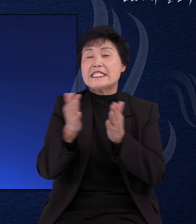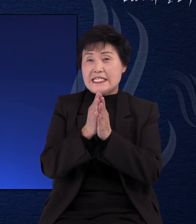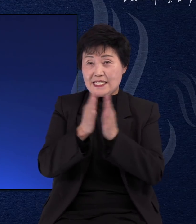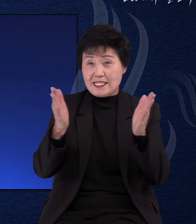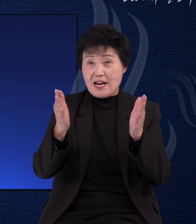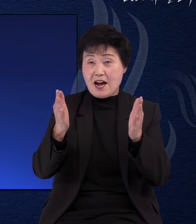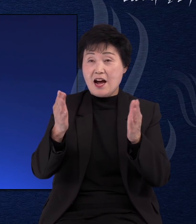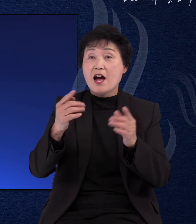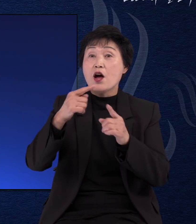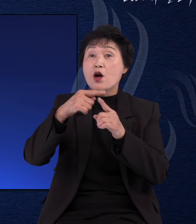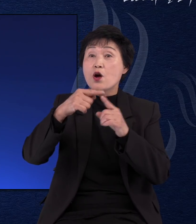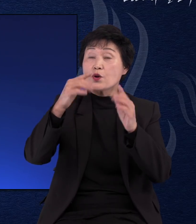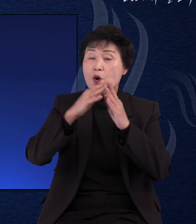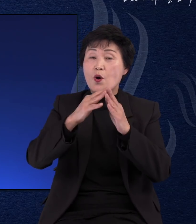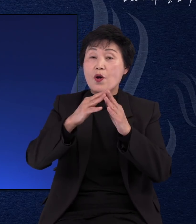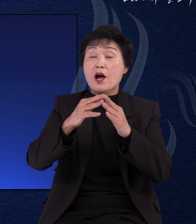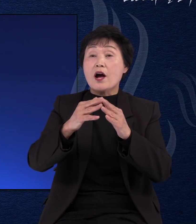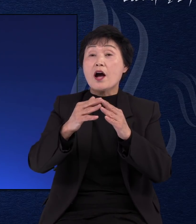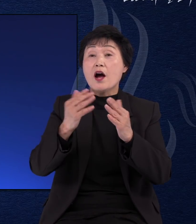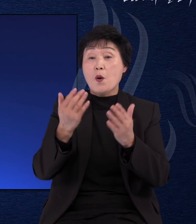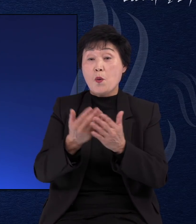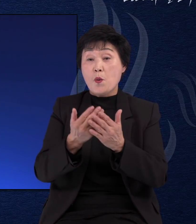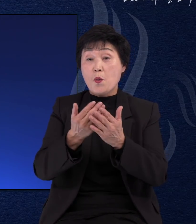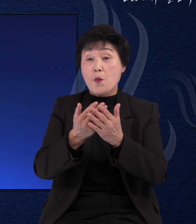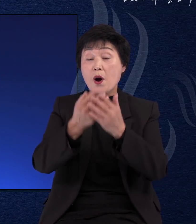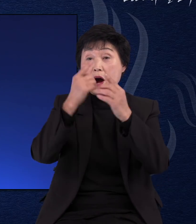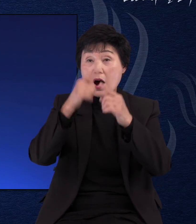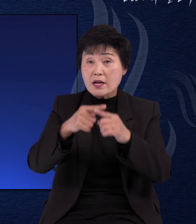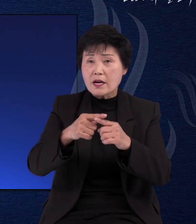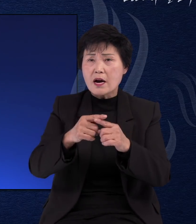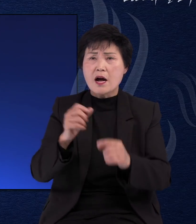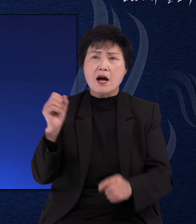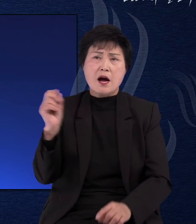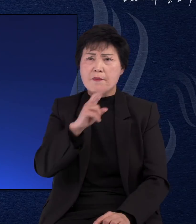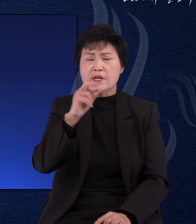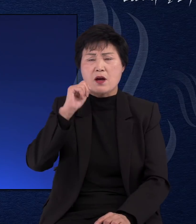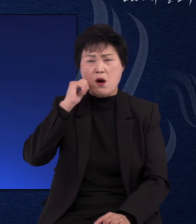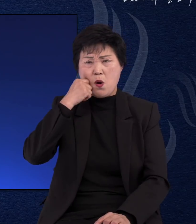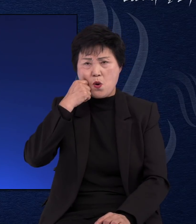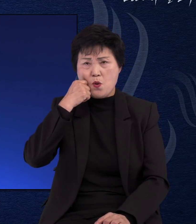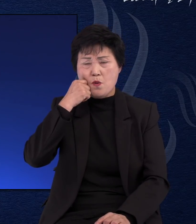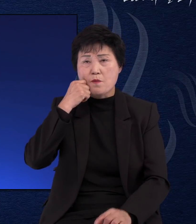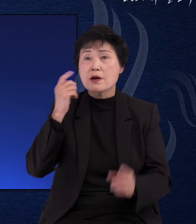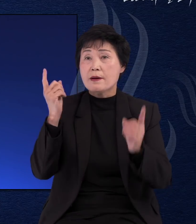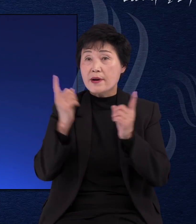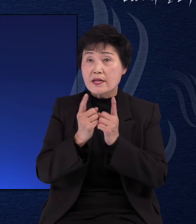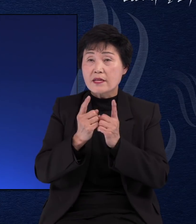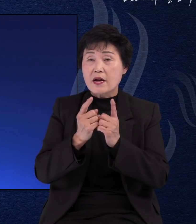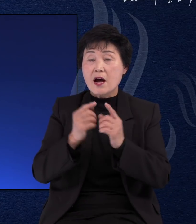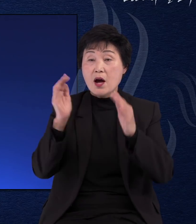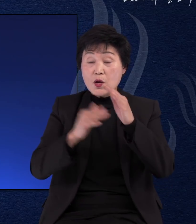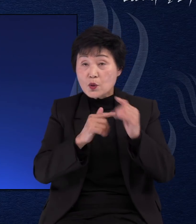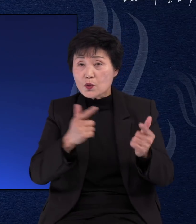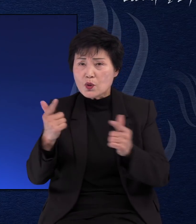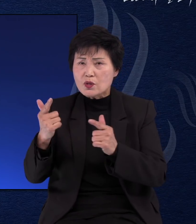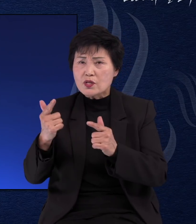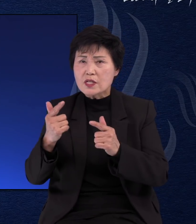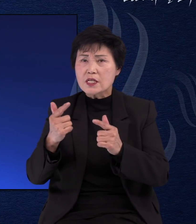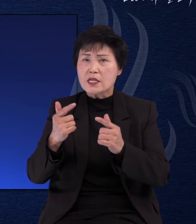교회가 이렇게 좀 성장을 하다가 갑자기 교회가 큰 어려움을 닥쳐서 성도의 80%가 다 2주 만에 떠나게